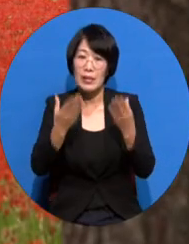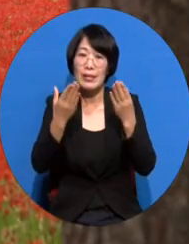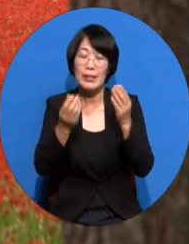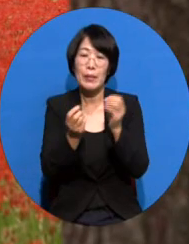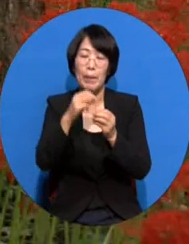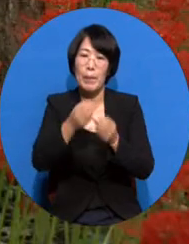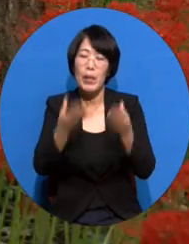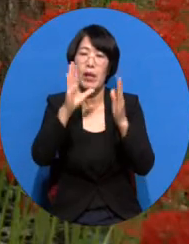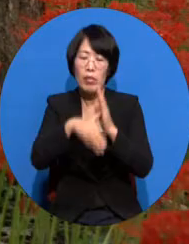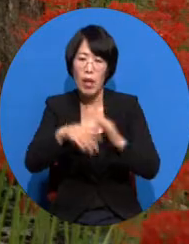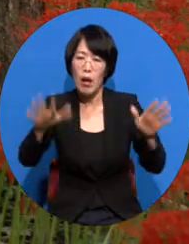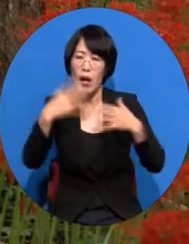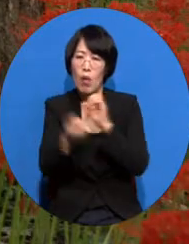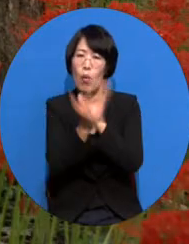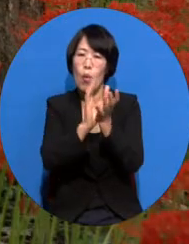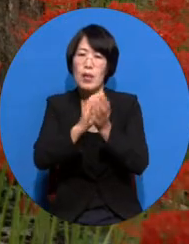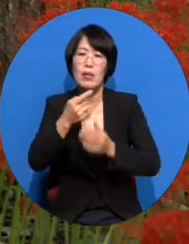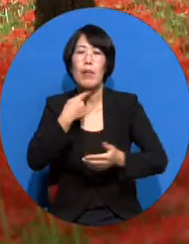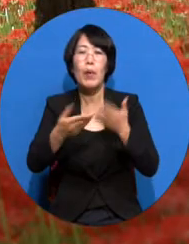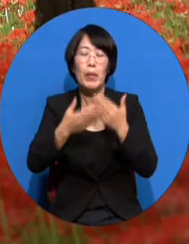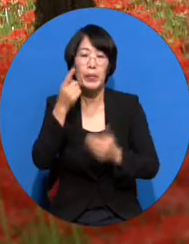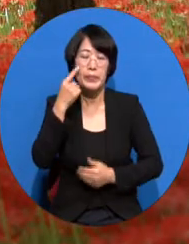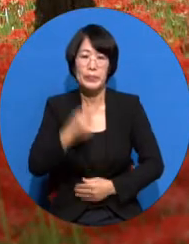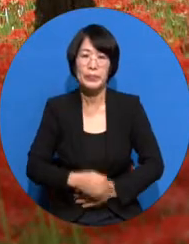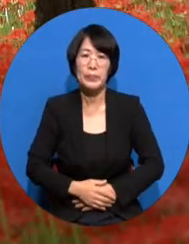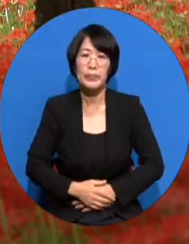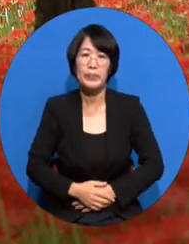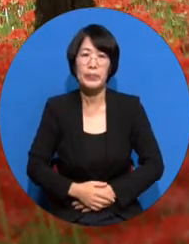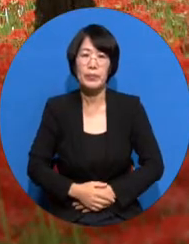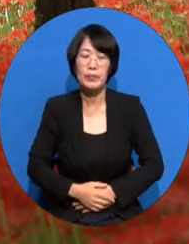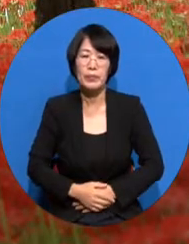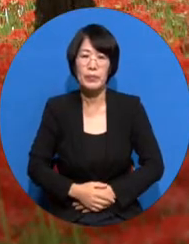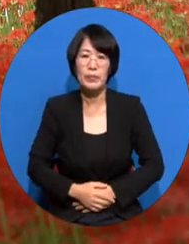가을꽃의 향연을 즐겨보는 것도 좋을 것 같습니다. MBC 뉴스 김양훈입니다.